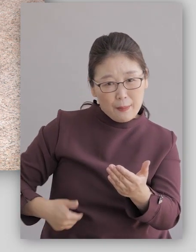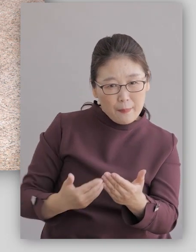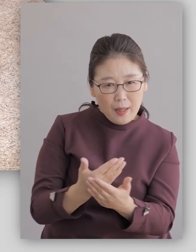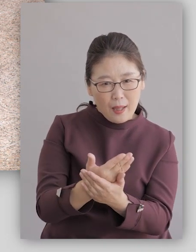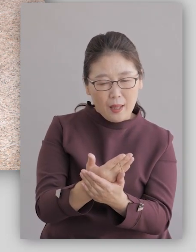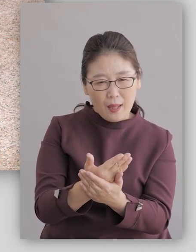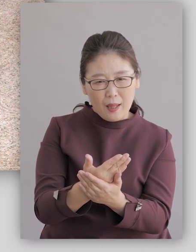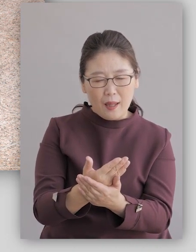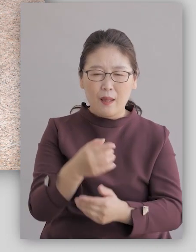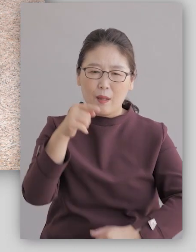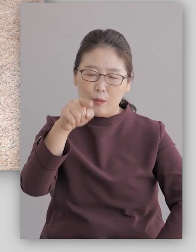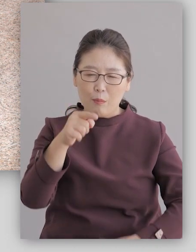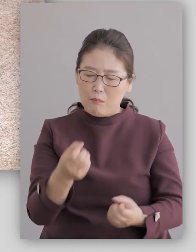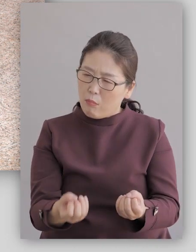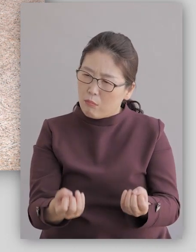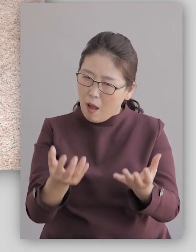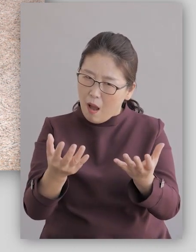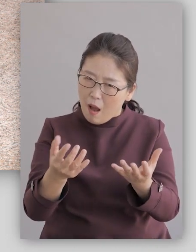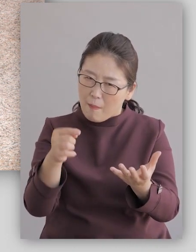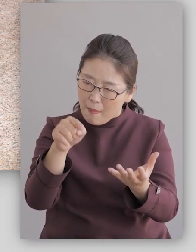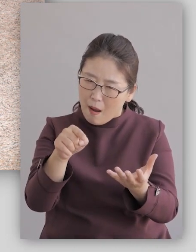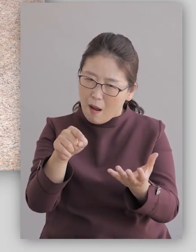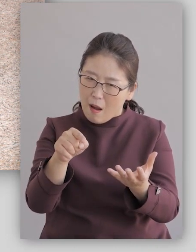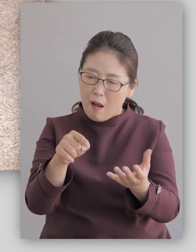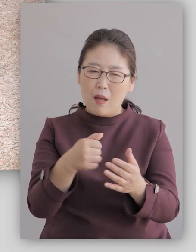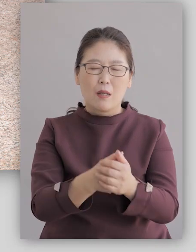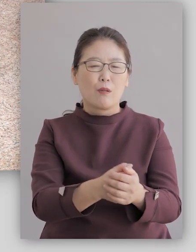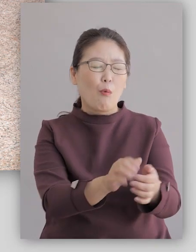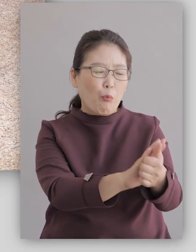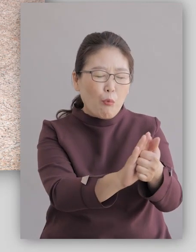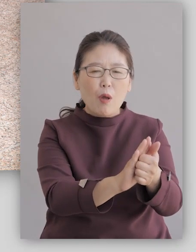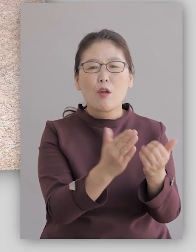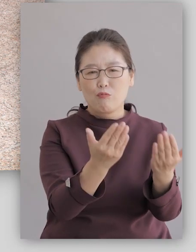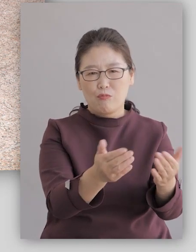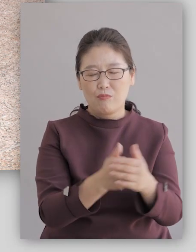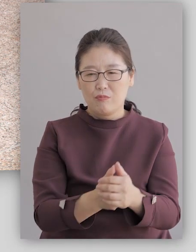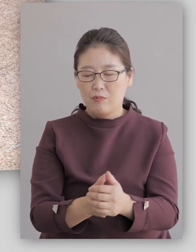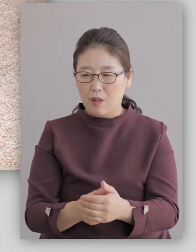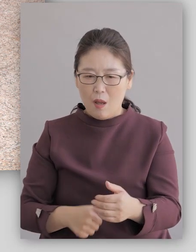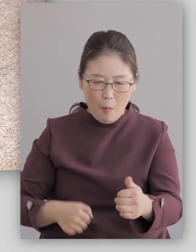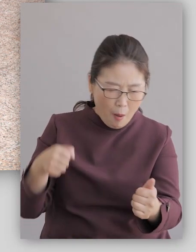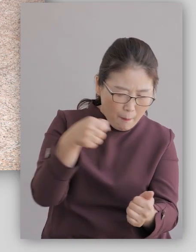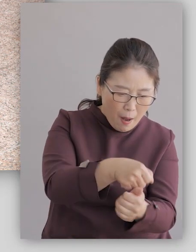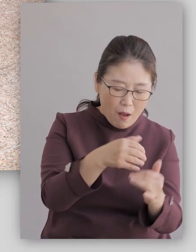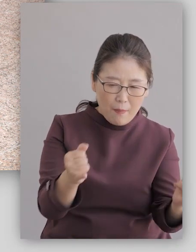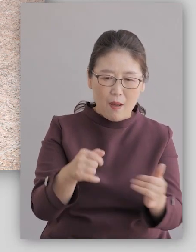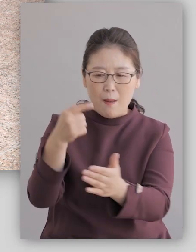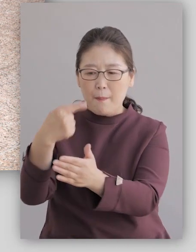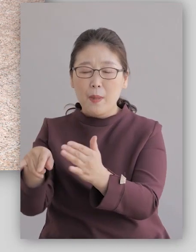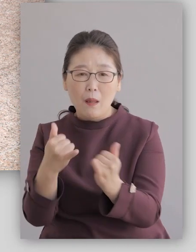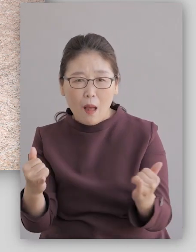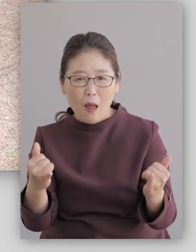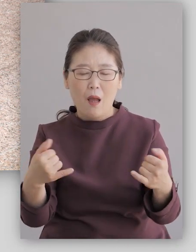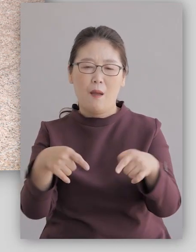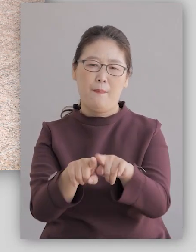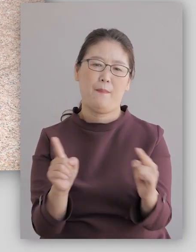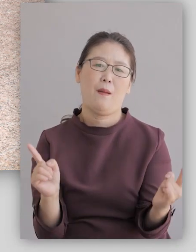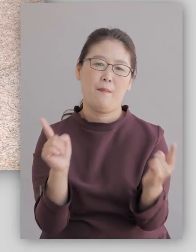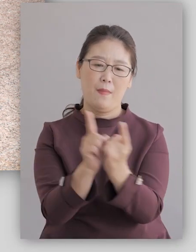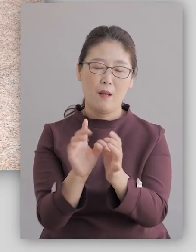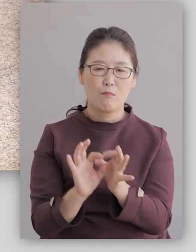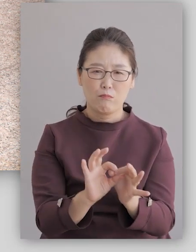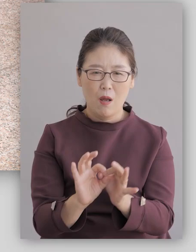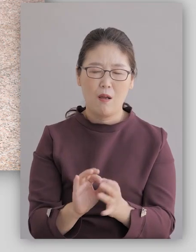제의적인 역할에서 가해자이자 피해자가 다시 한 공간의 예술을 통해서 만나면서 화해를